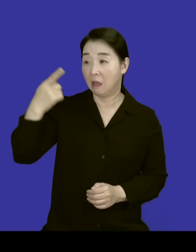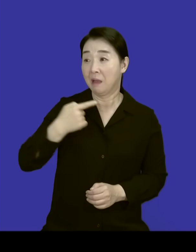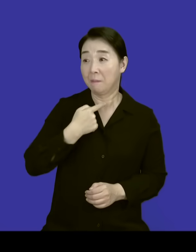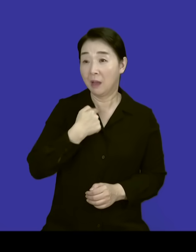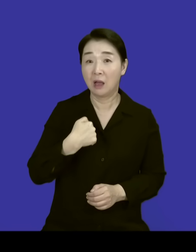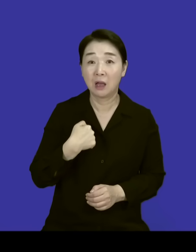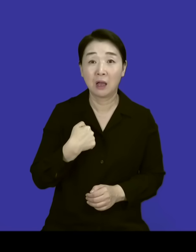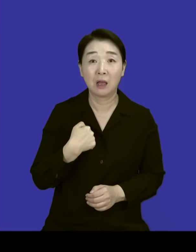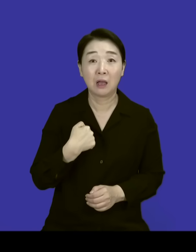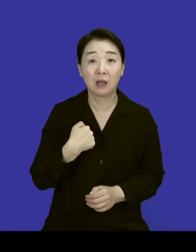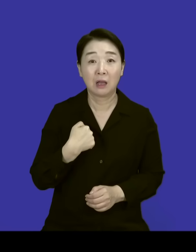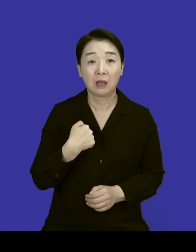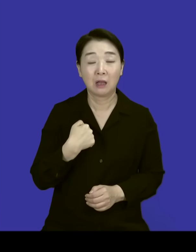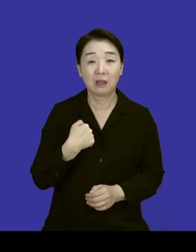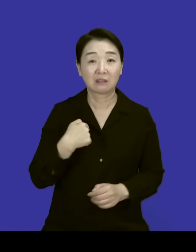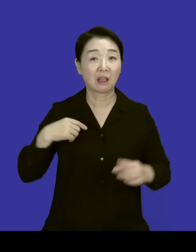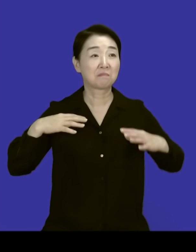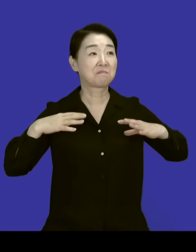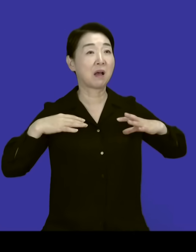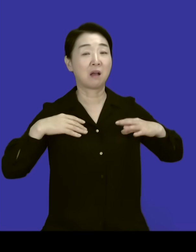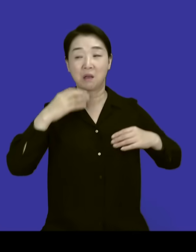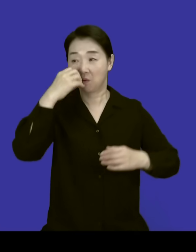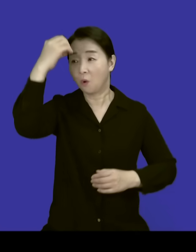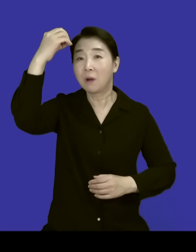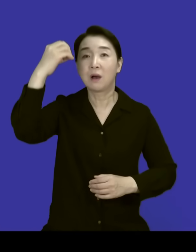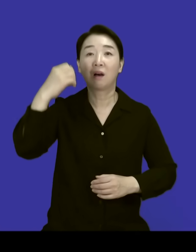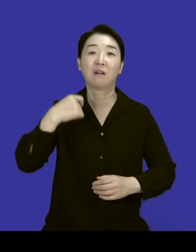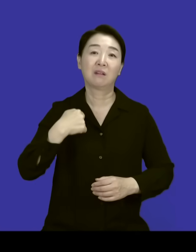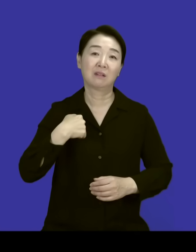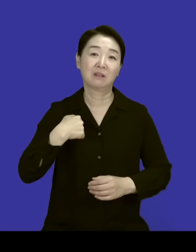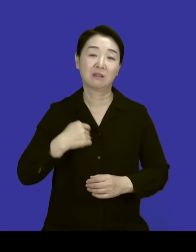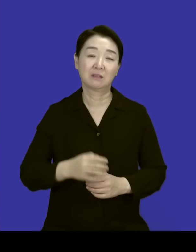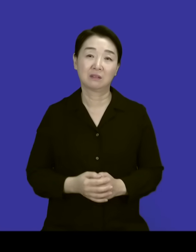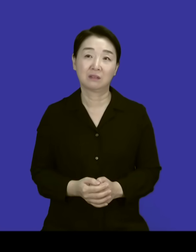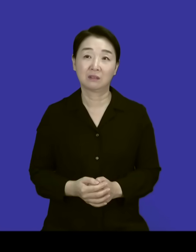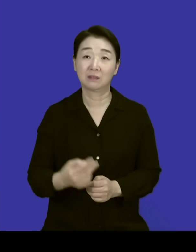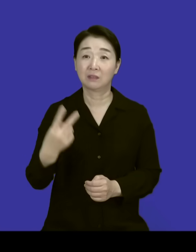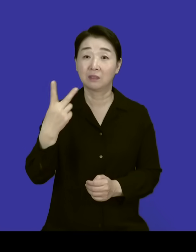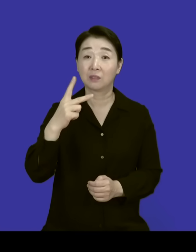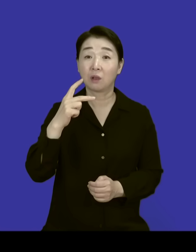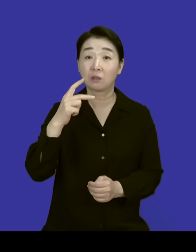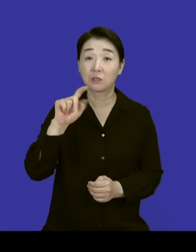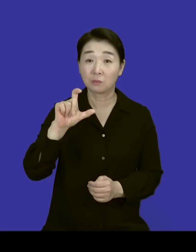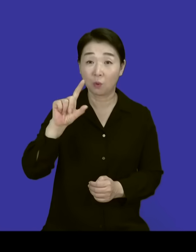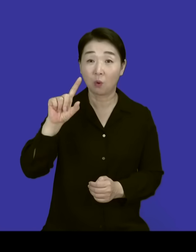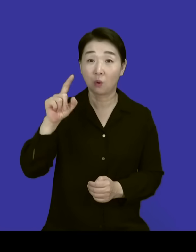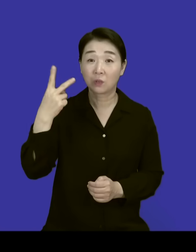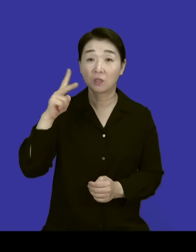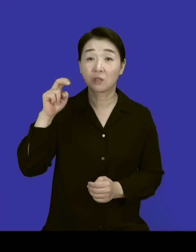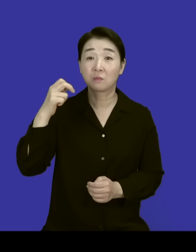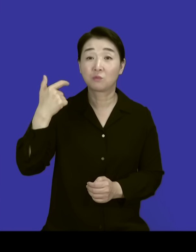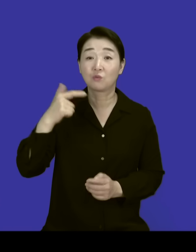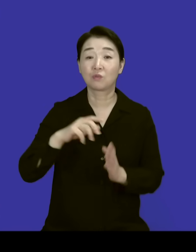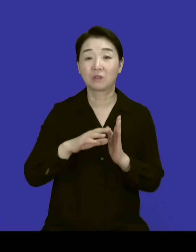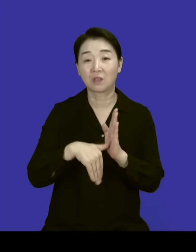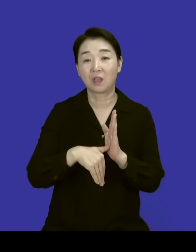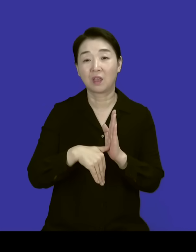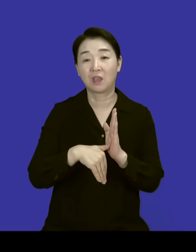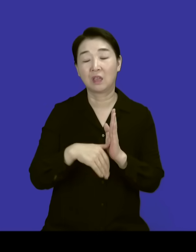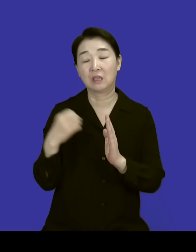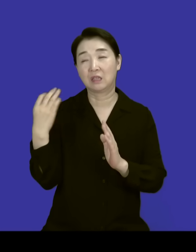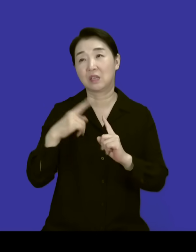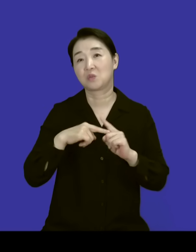잘 나간다고. 그래가지고 15년, 16년 딱 그럴 때부터 그냥 현대교회를 막 이제 들어갔어요